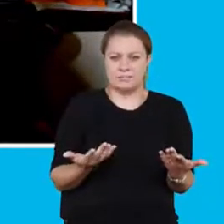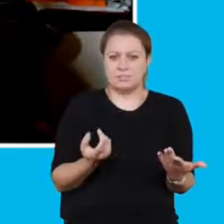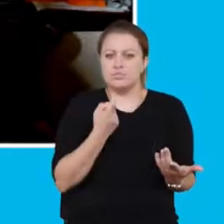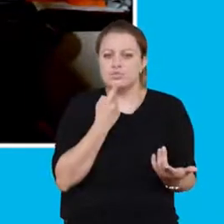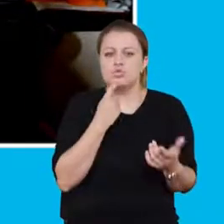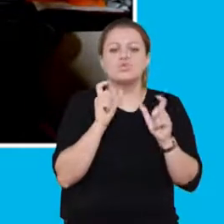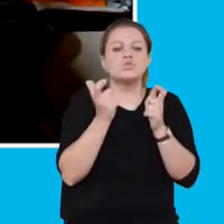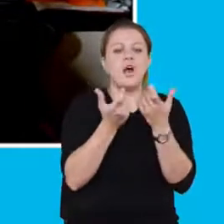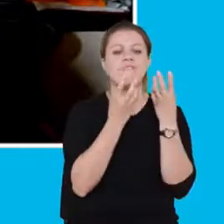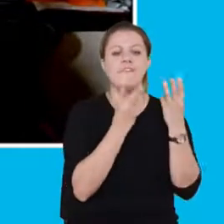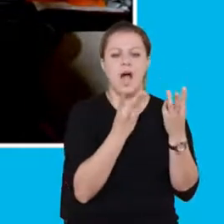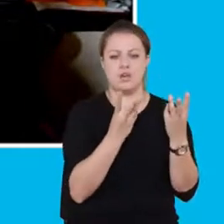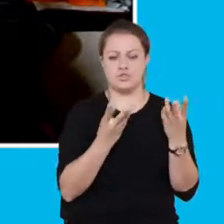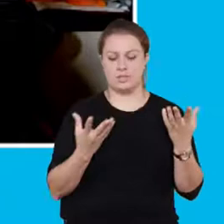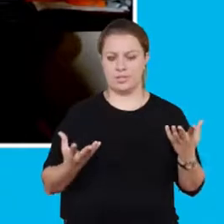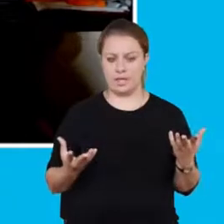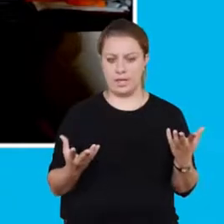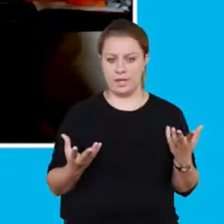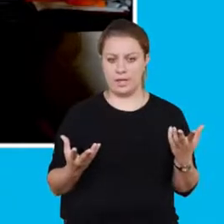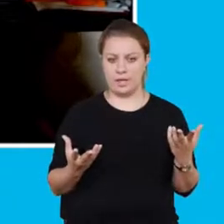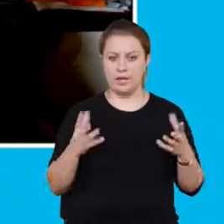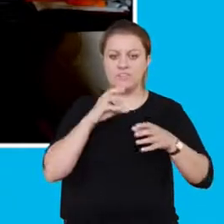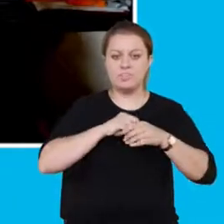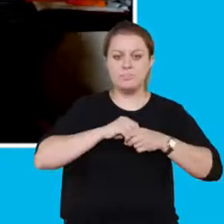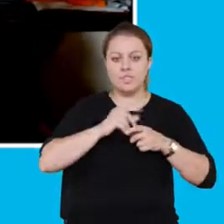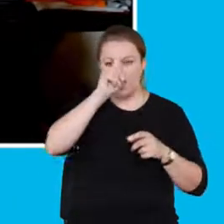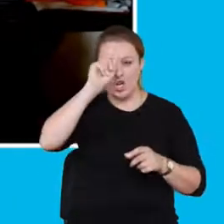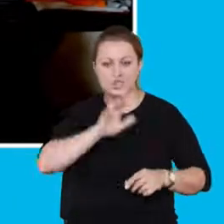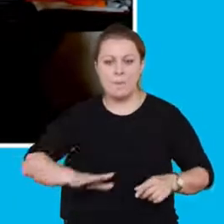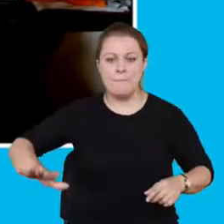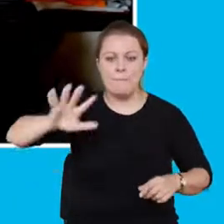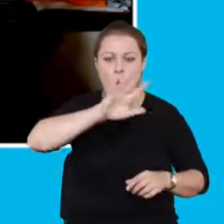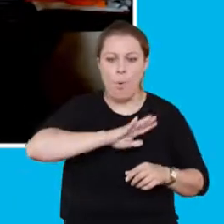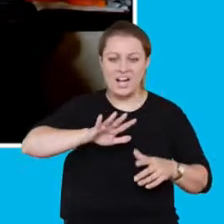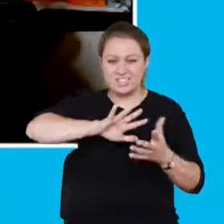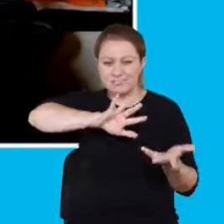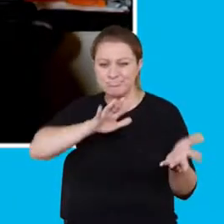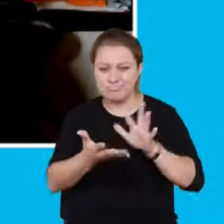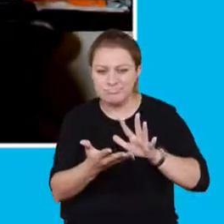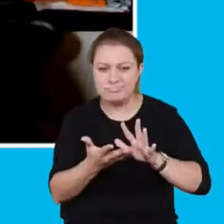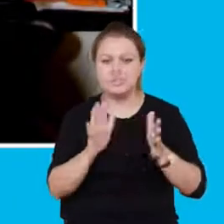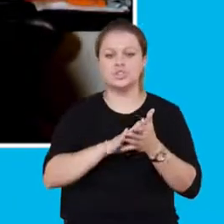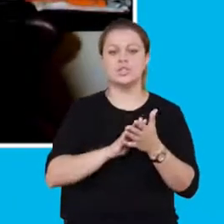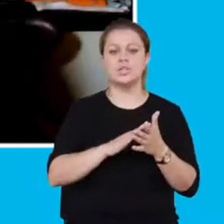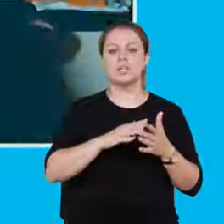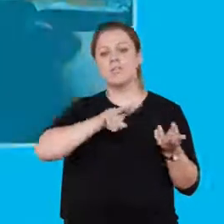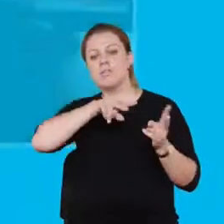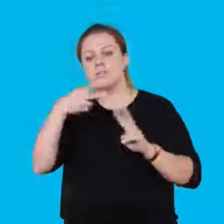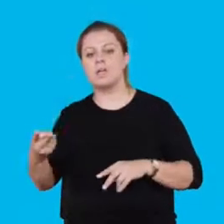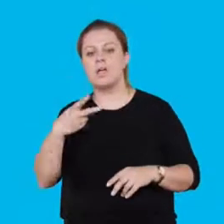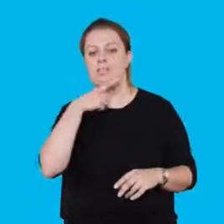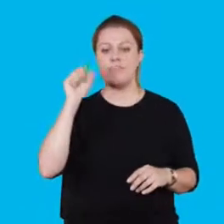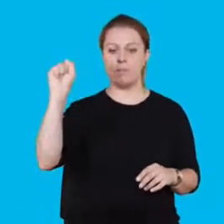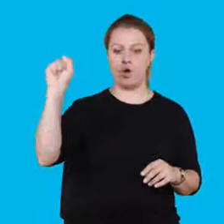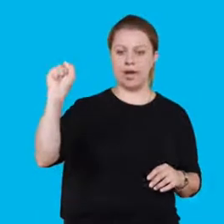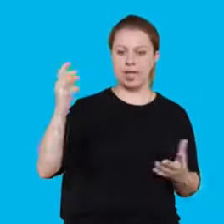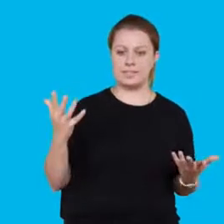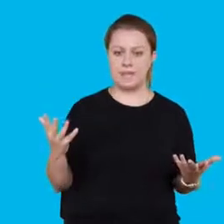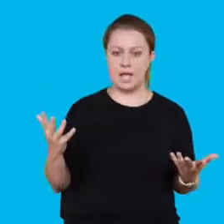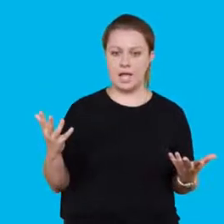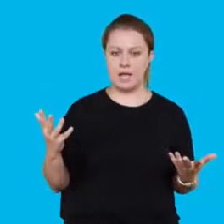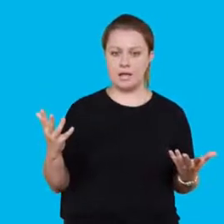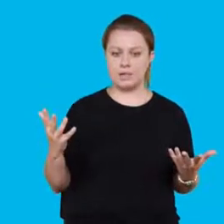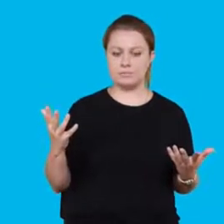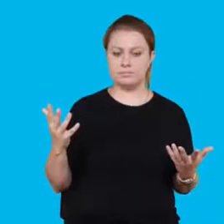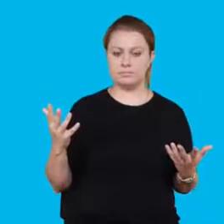ważniejsze, czy przewrót społeczny, czy demokracja. A może równowaga, przepraszam panie profesorze, a